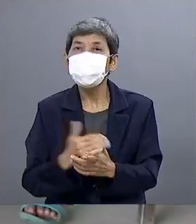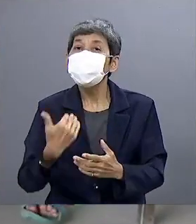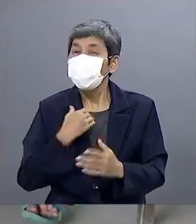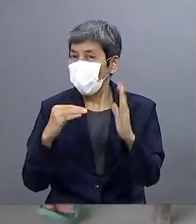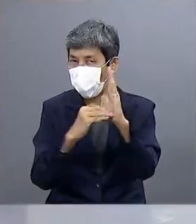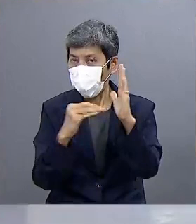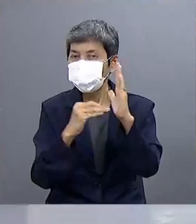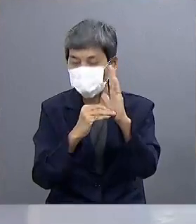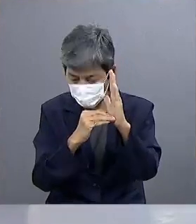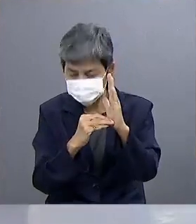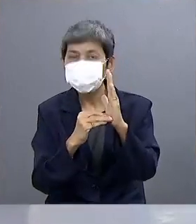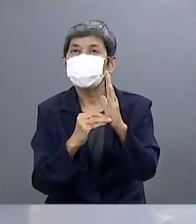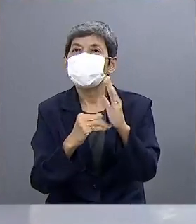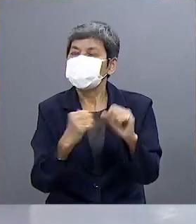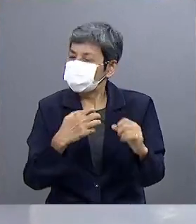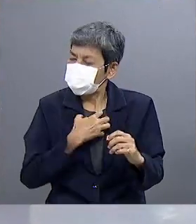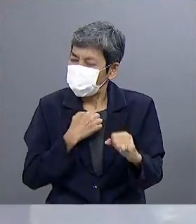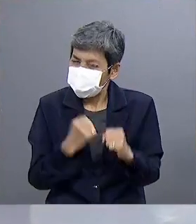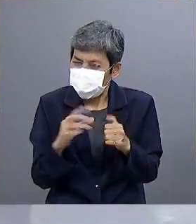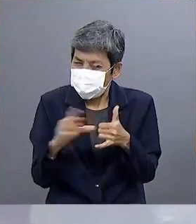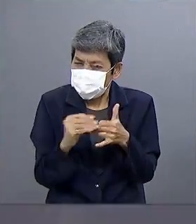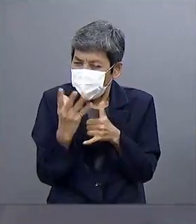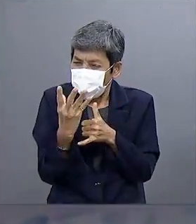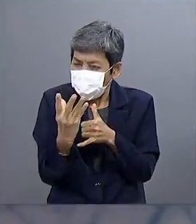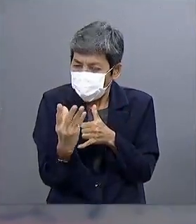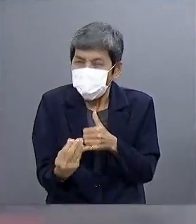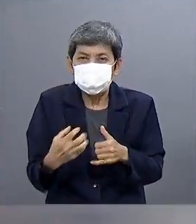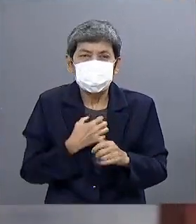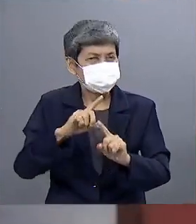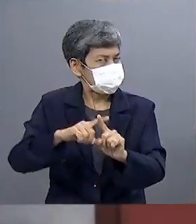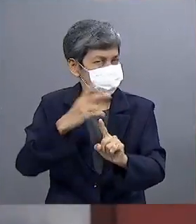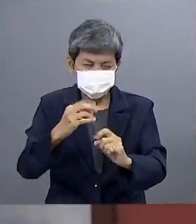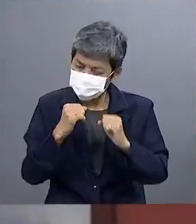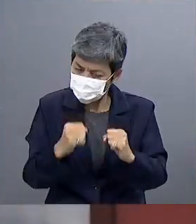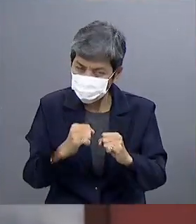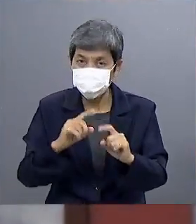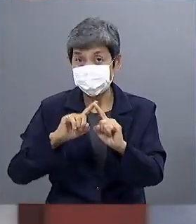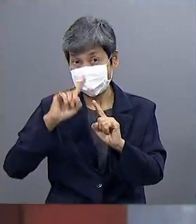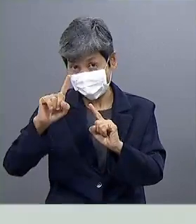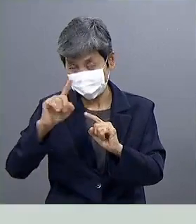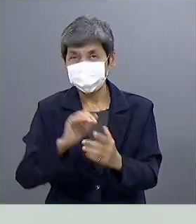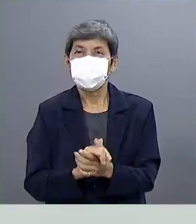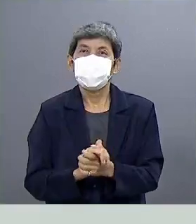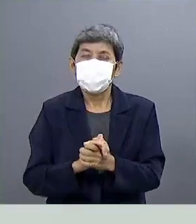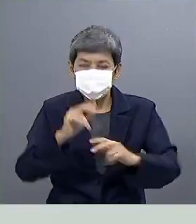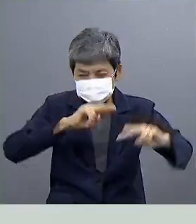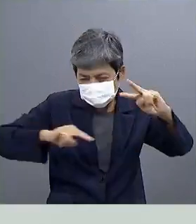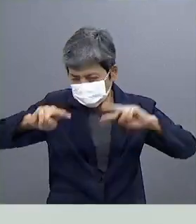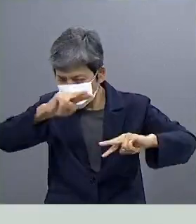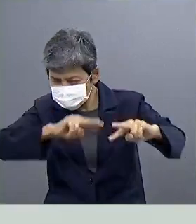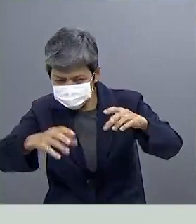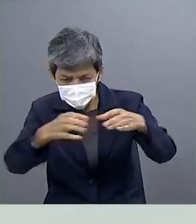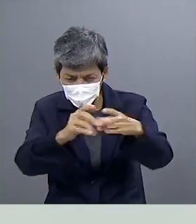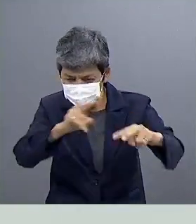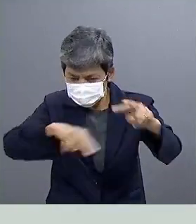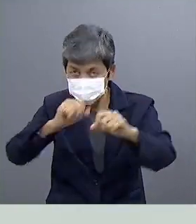ครเพื่อลดจำนวนผู้ติดเชื้อภายในเดือนกรกฎาคมข้อที่1 นั่นก็คือการค้นหาผู้ติดเชื้อรายใหม่ข้อที่